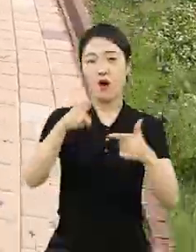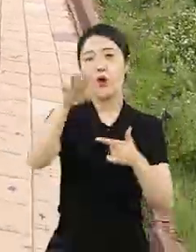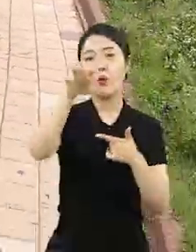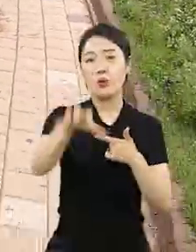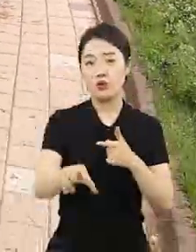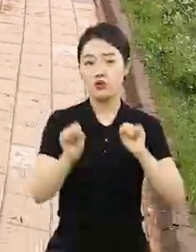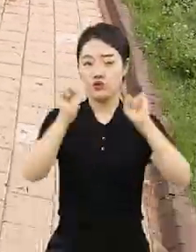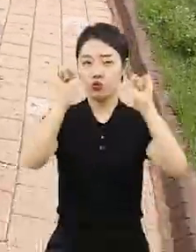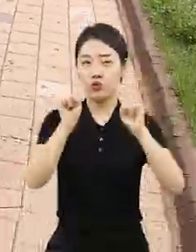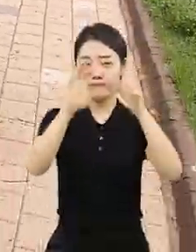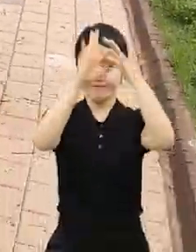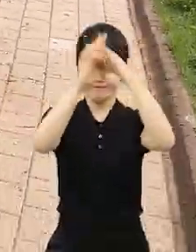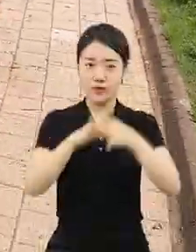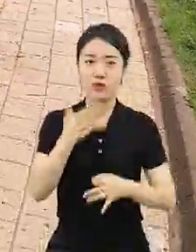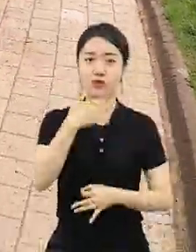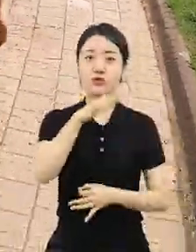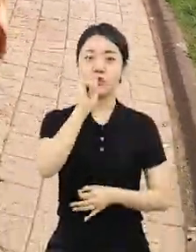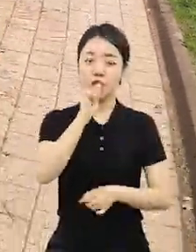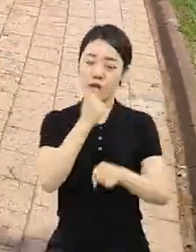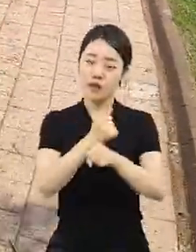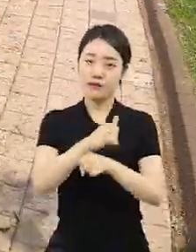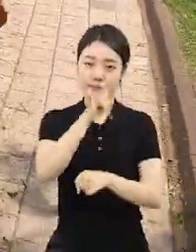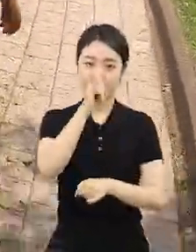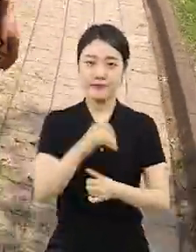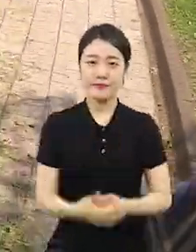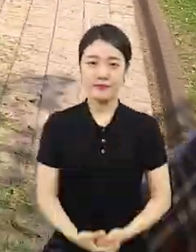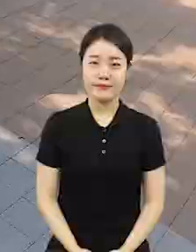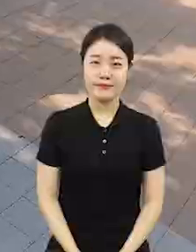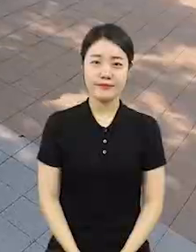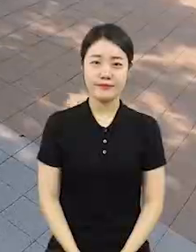곳에서도 이 운동을 꾸준히 할 수 있게 마련하고 있었습니다.